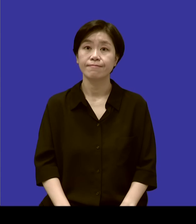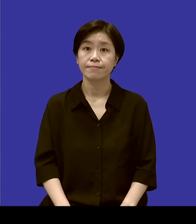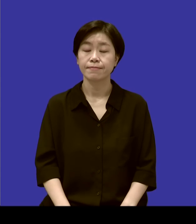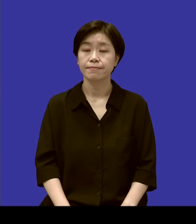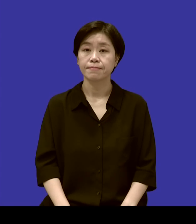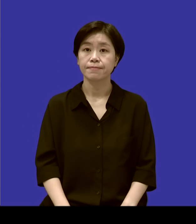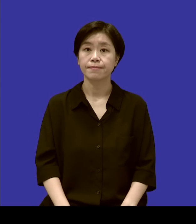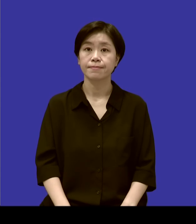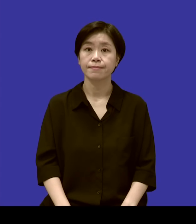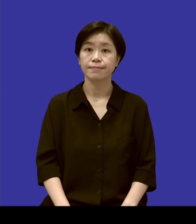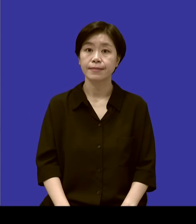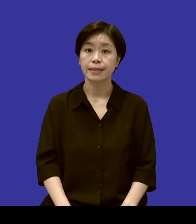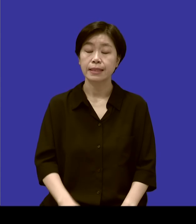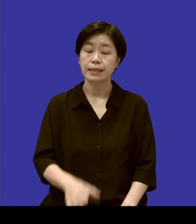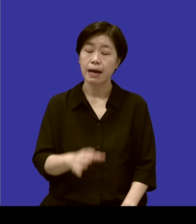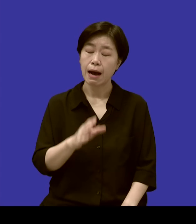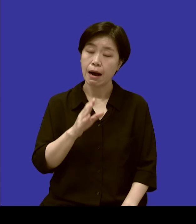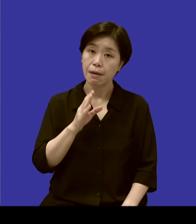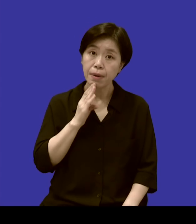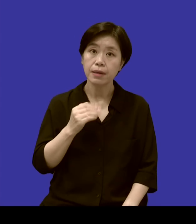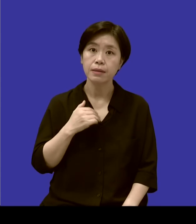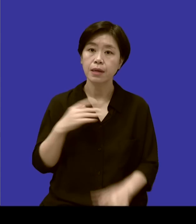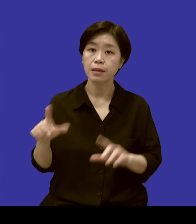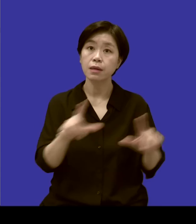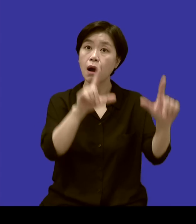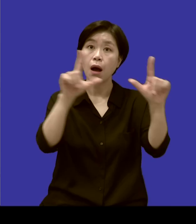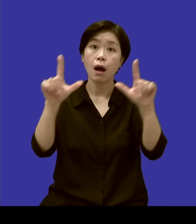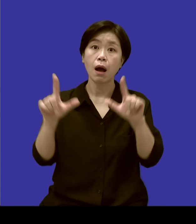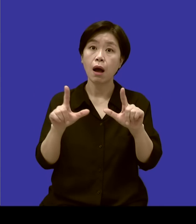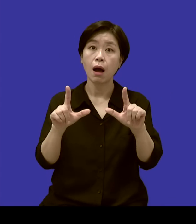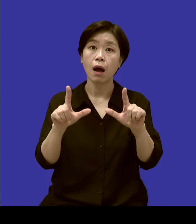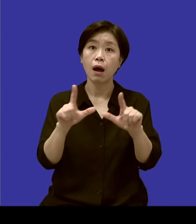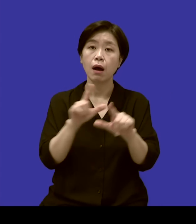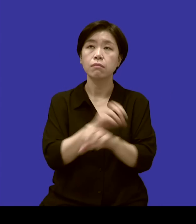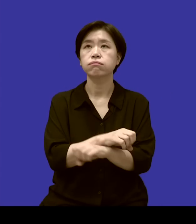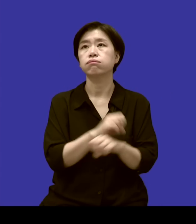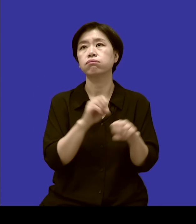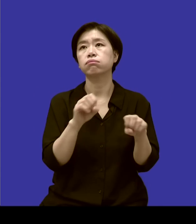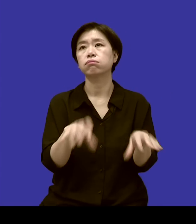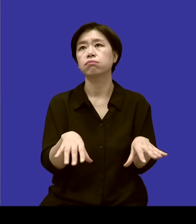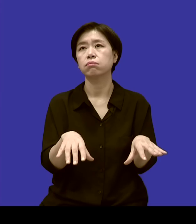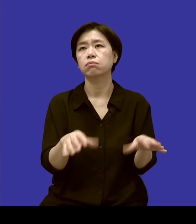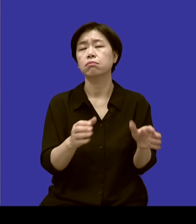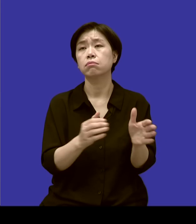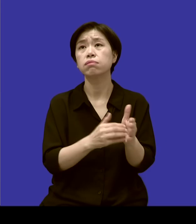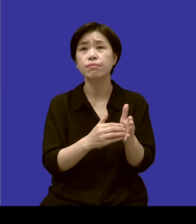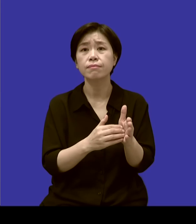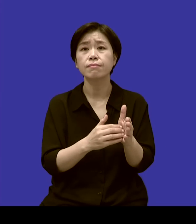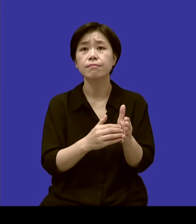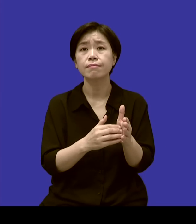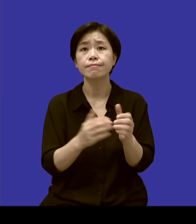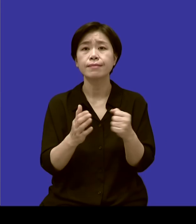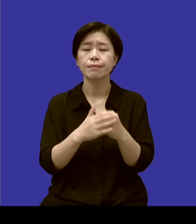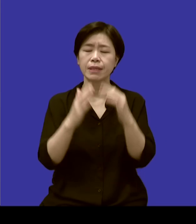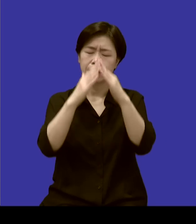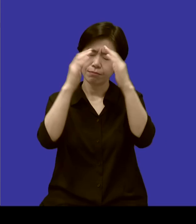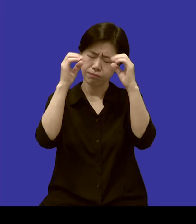그래서 너무너무 일상이 허망한 거예요. 그래서 두문불출 집에서만